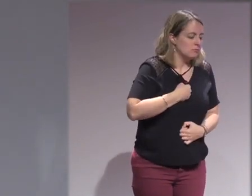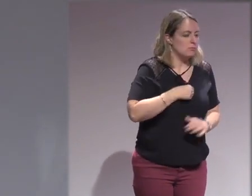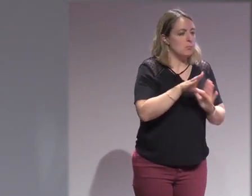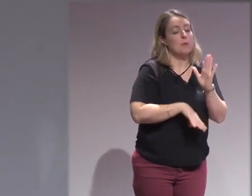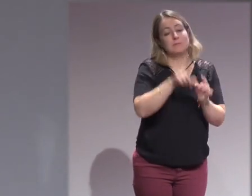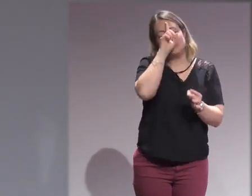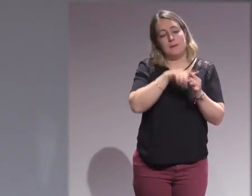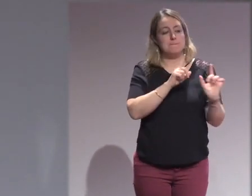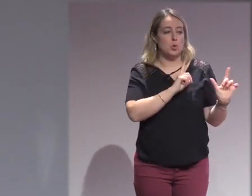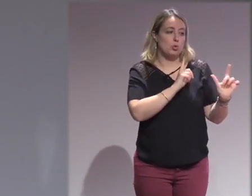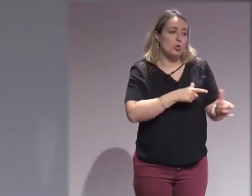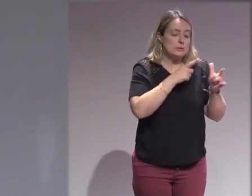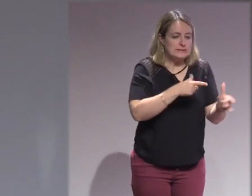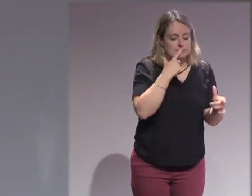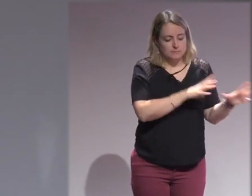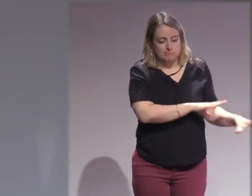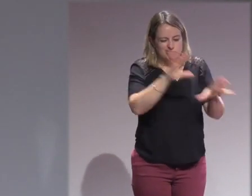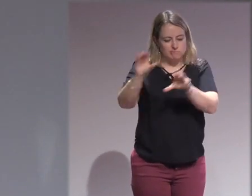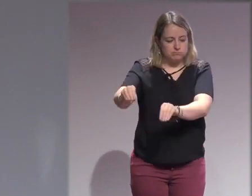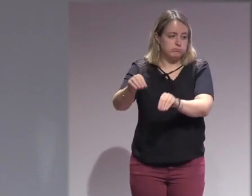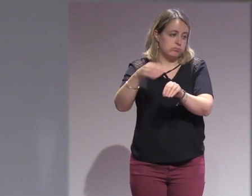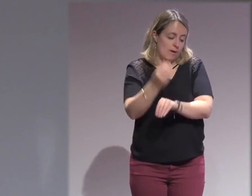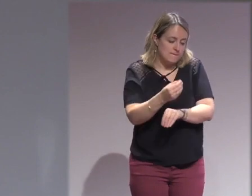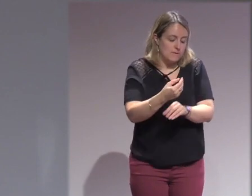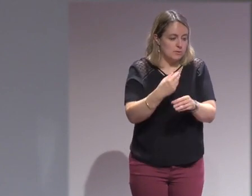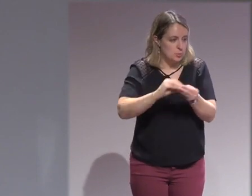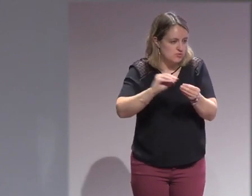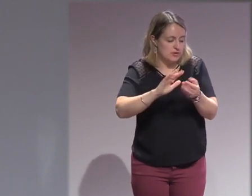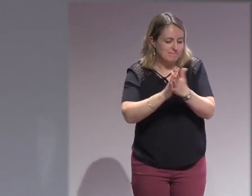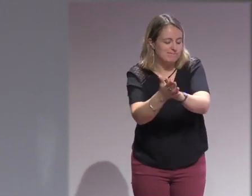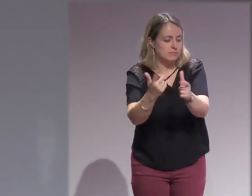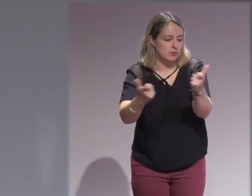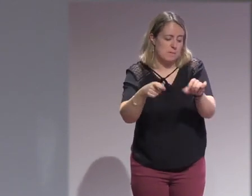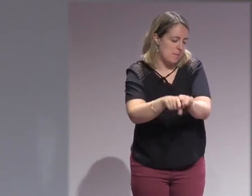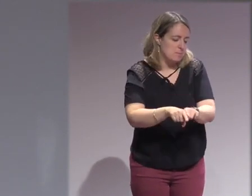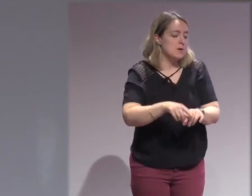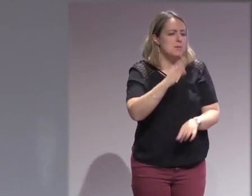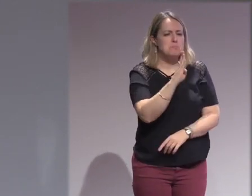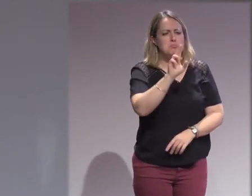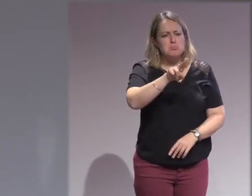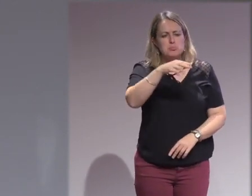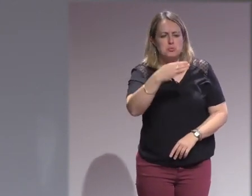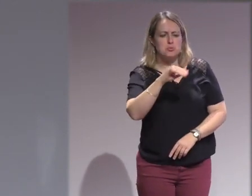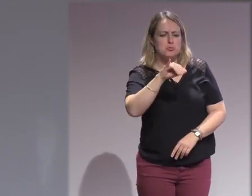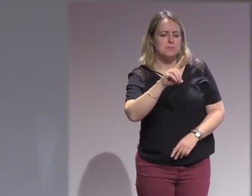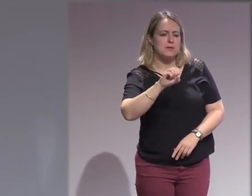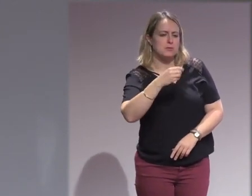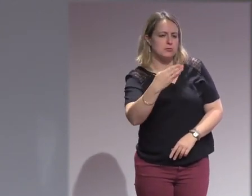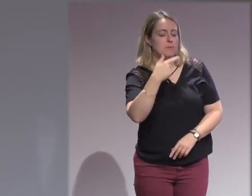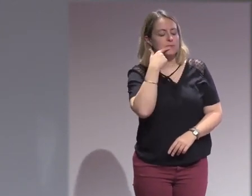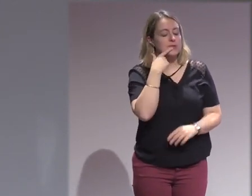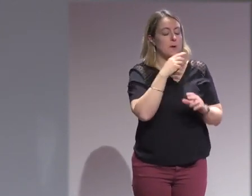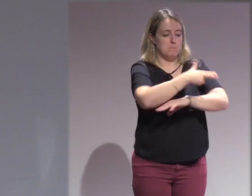de déplacement et de réification, instrumentalisation des enfants sont les mêmes. Mais donc le Bumidom, c'est le bureau des